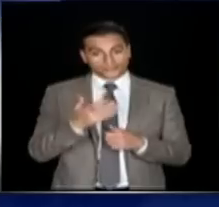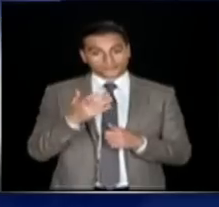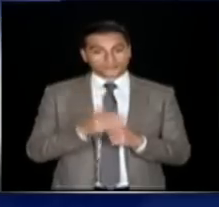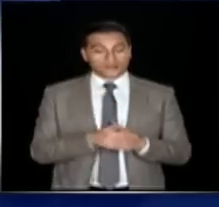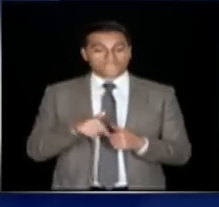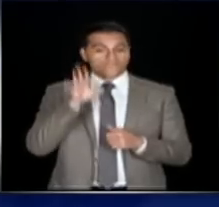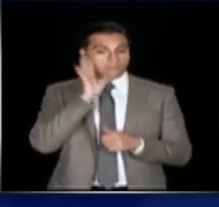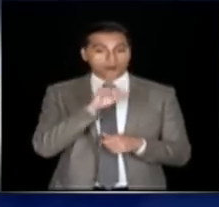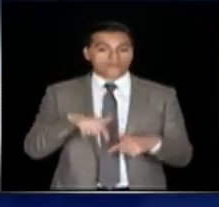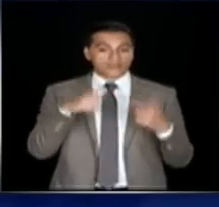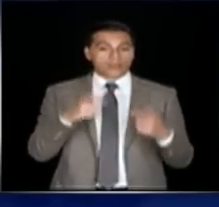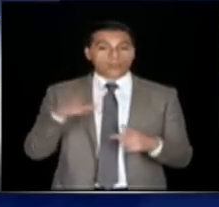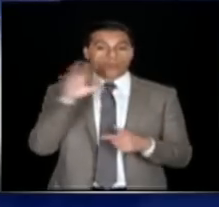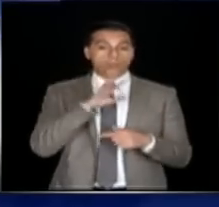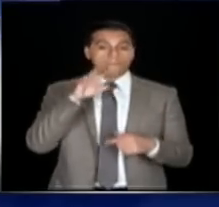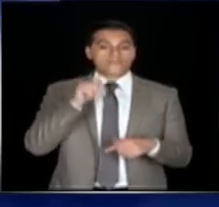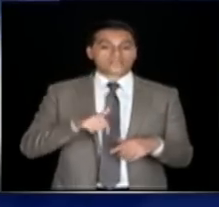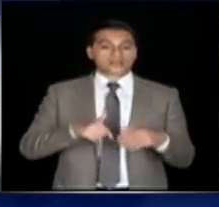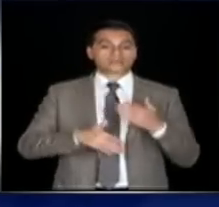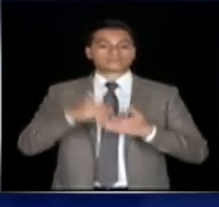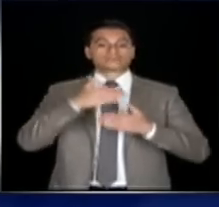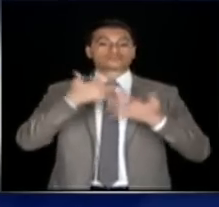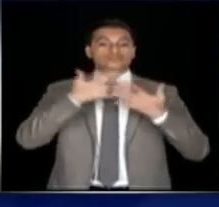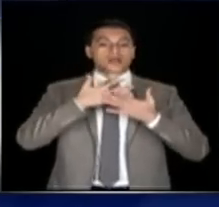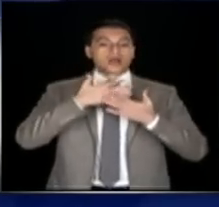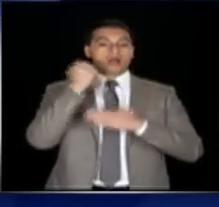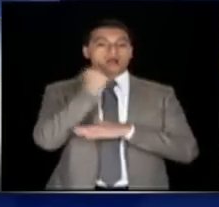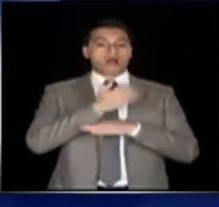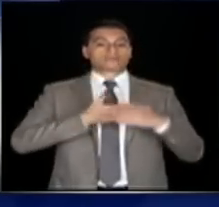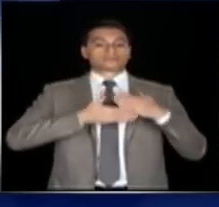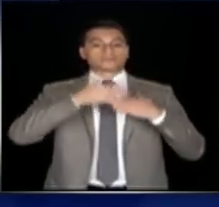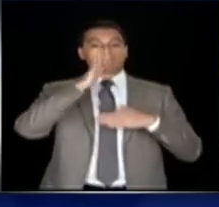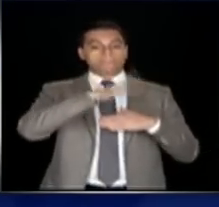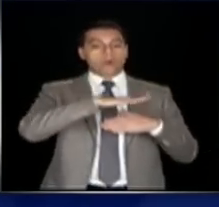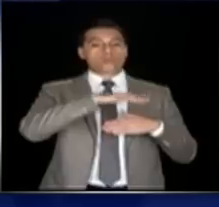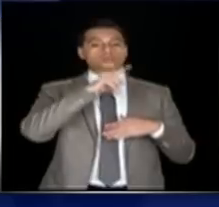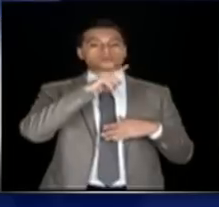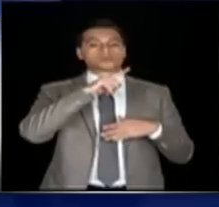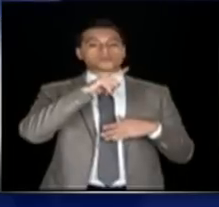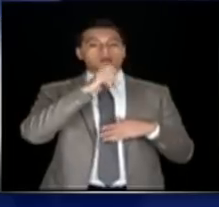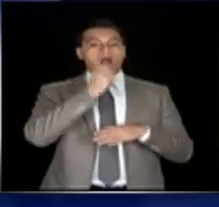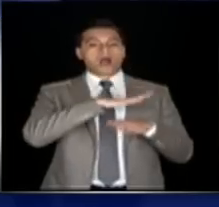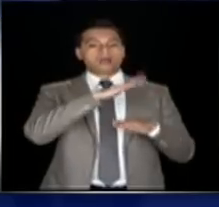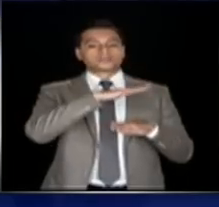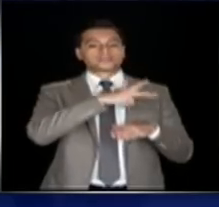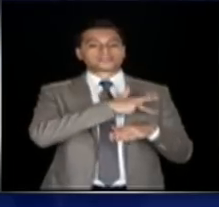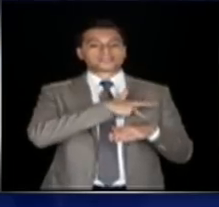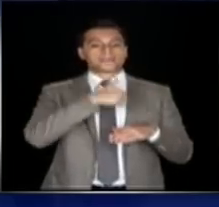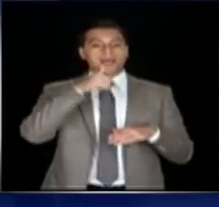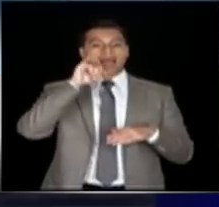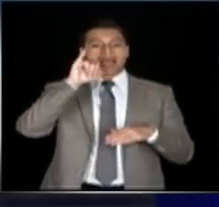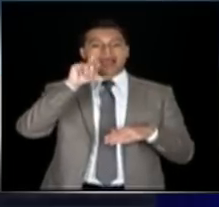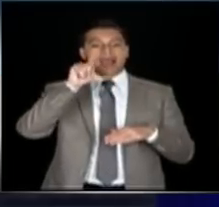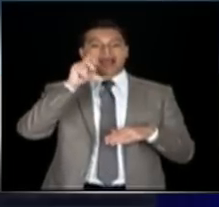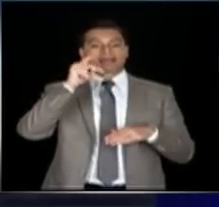في أي دولة أوروبية يقع المقر الرئيسي لشركة التكنولوجيا إندرا؟